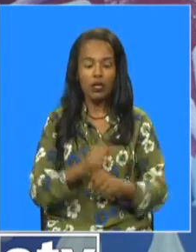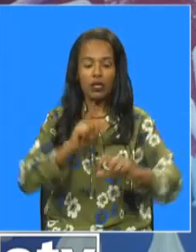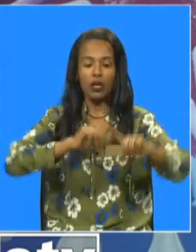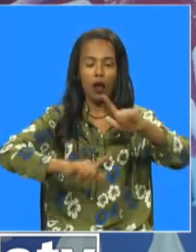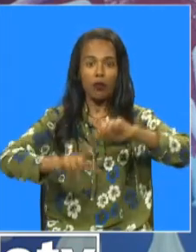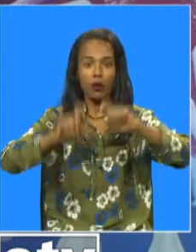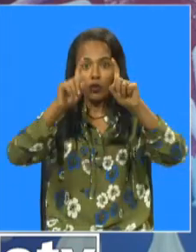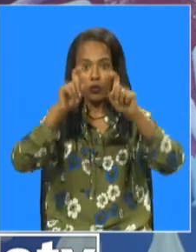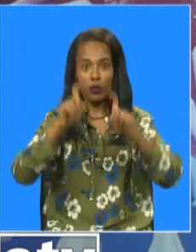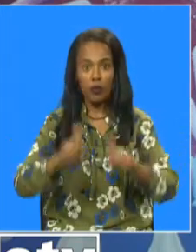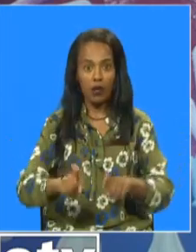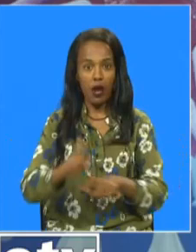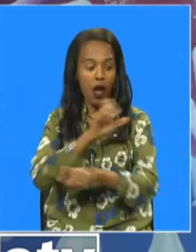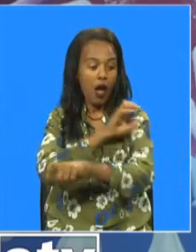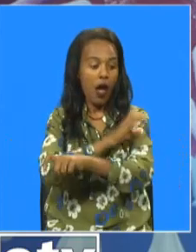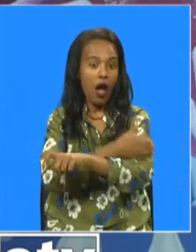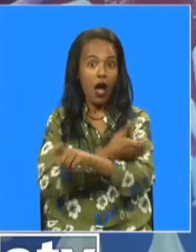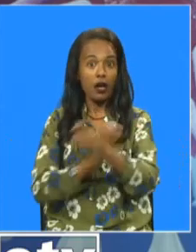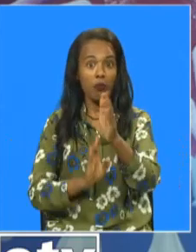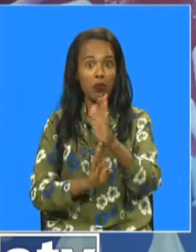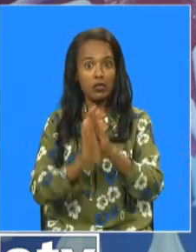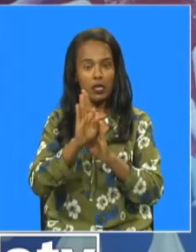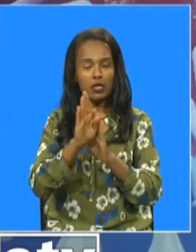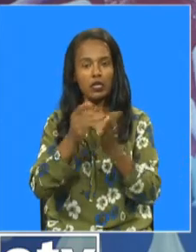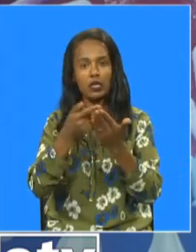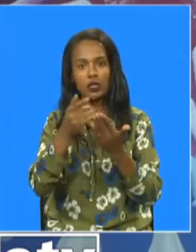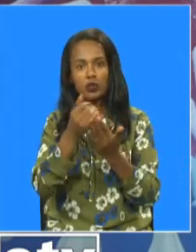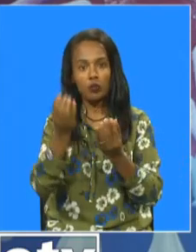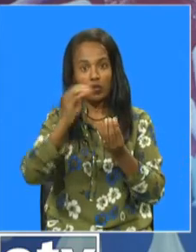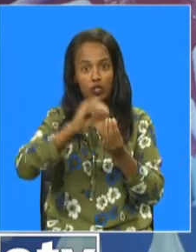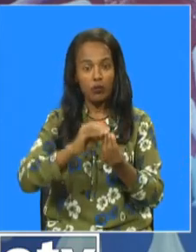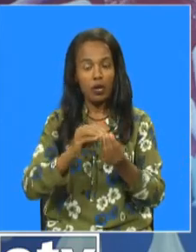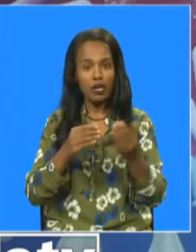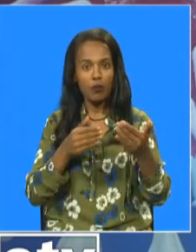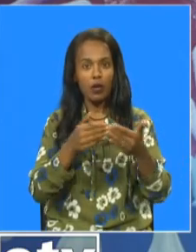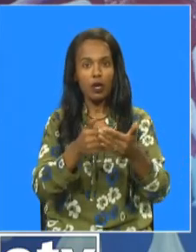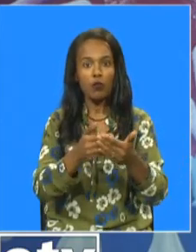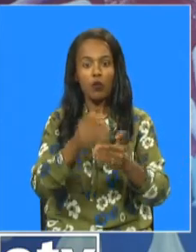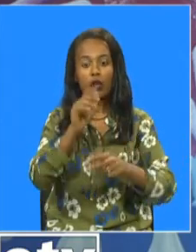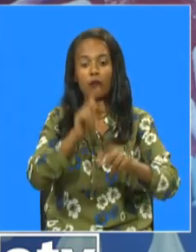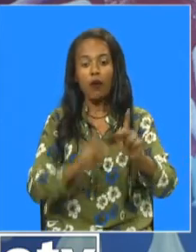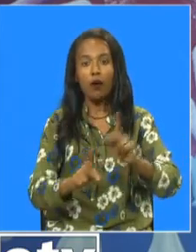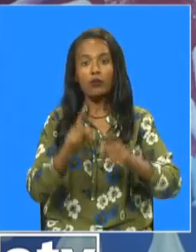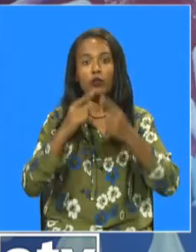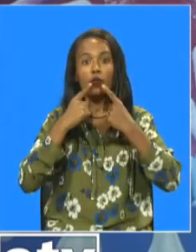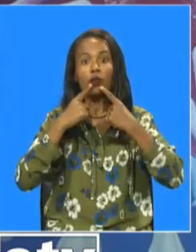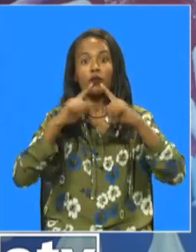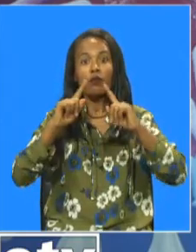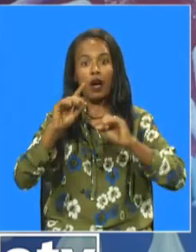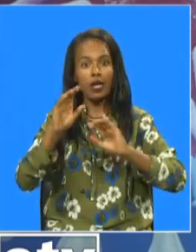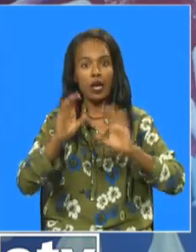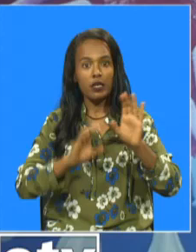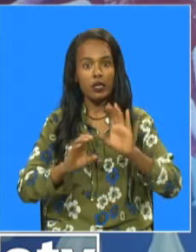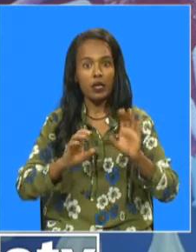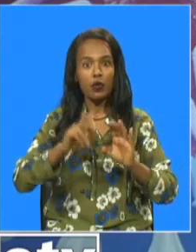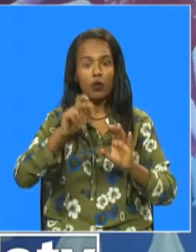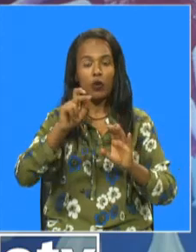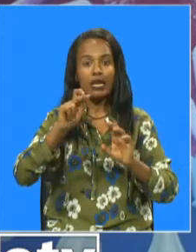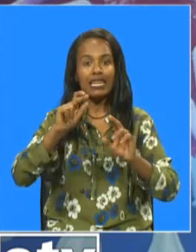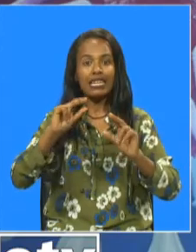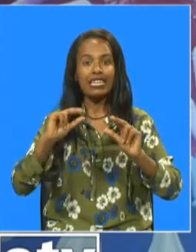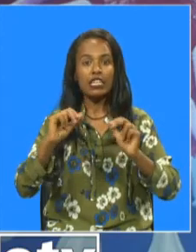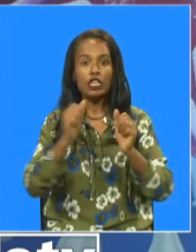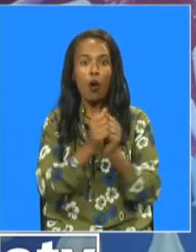የላብራቶሪ ምርመራ አቅም ማሳደግ እና እንደዚሁም ደግሞ በተጨማሪ በቅርቡ ለማህበረሰቡ ይፋ ያደረግነው ደቦ የሚል